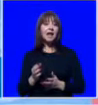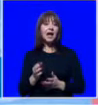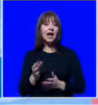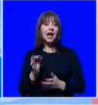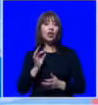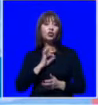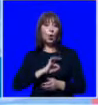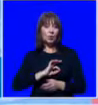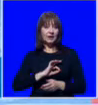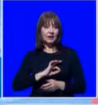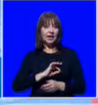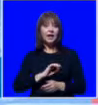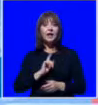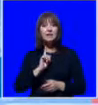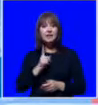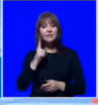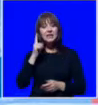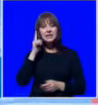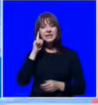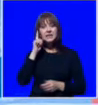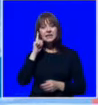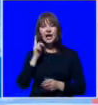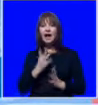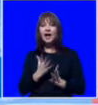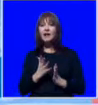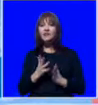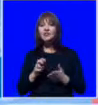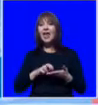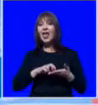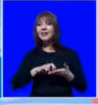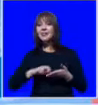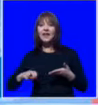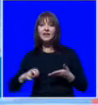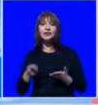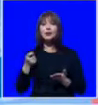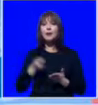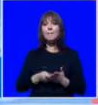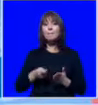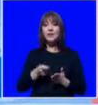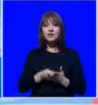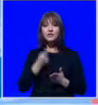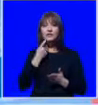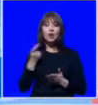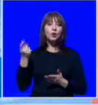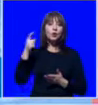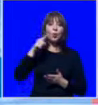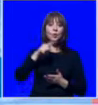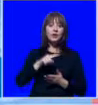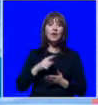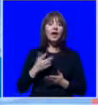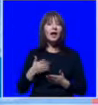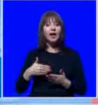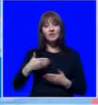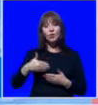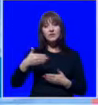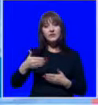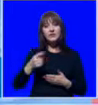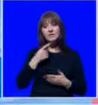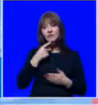бизнеса е важно да знае какви са данъчно-осигурителните плащания през следващата година. Какво следва той да